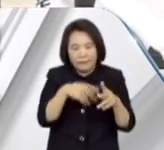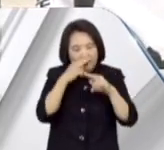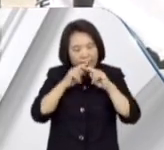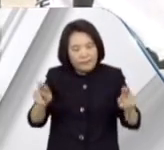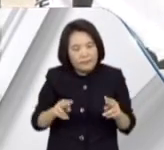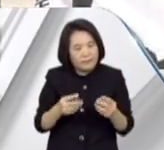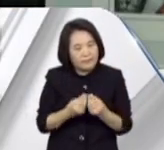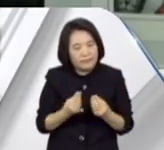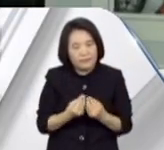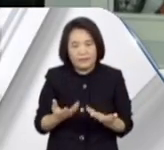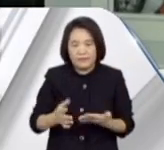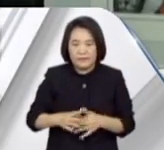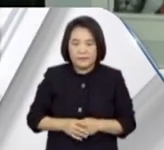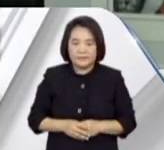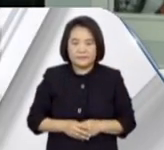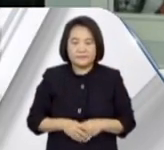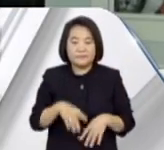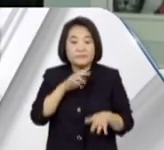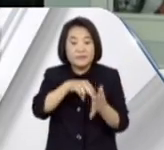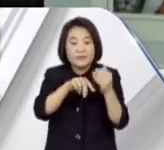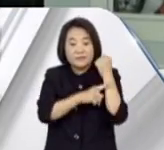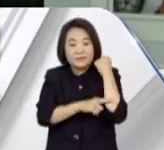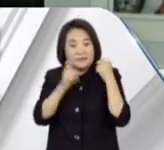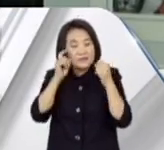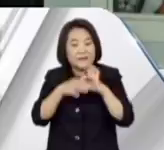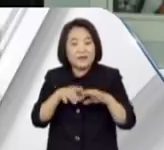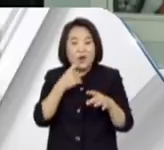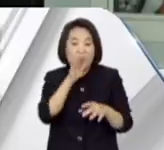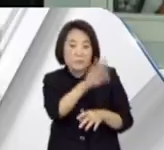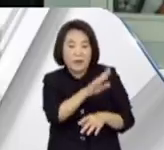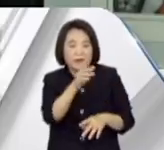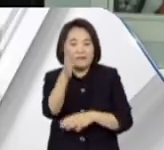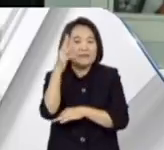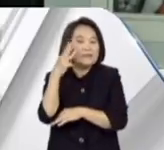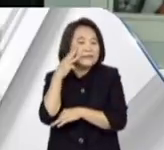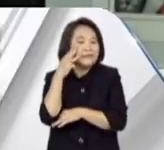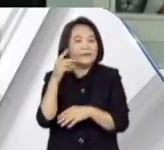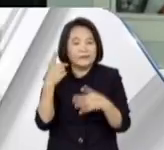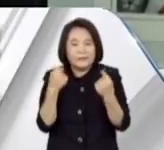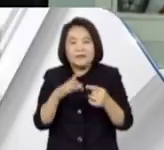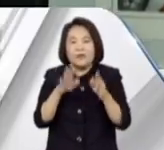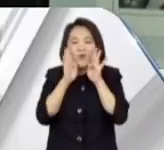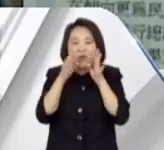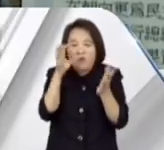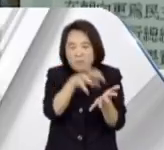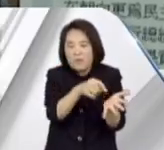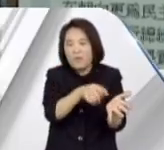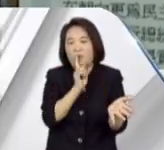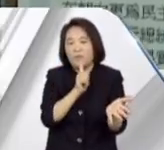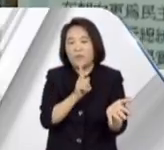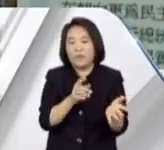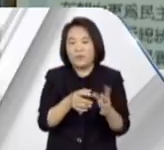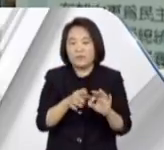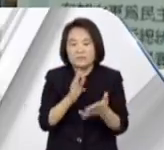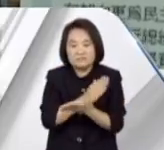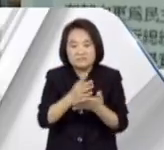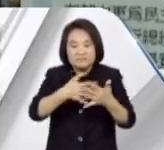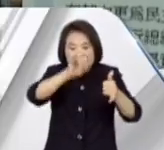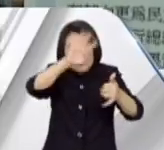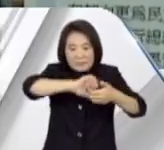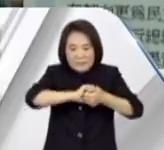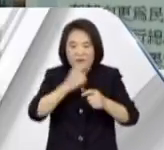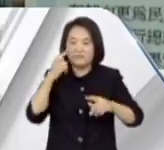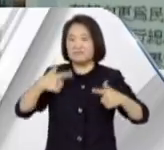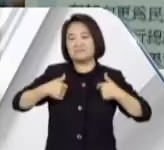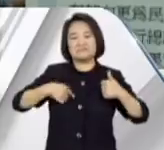这是多么荒谬的事情。 就连台北立场一切都卡变转六样的政台高处陈凤敏，媒体面主风发共同动冲。因为民进党变到有